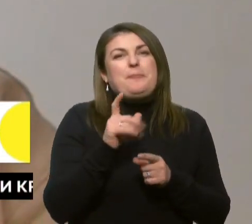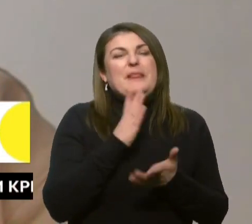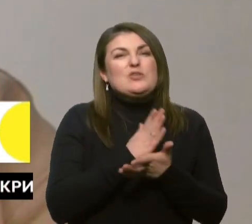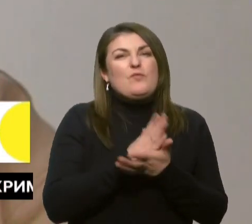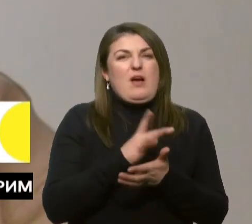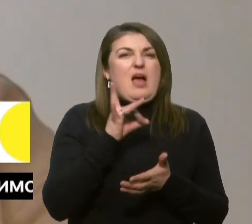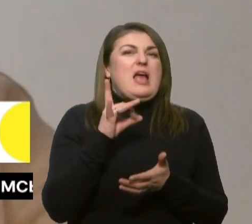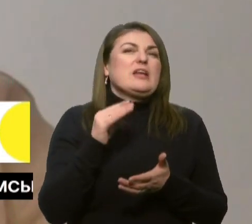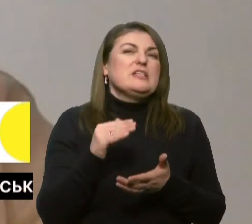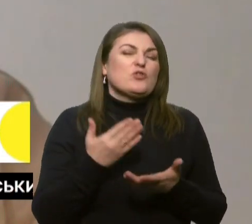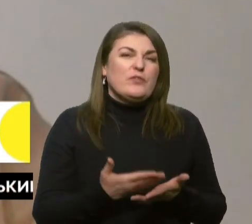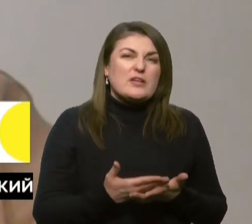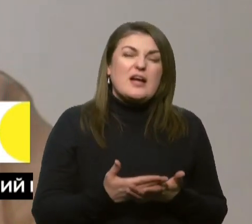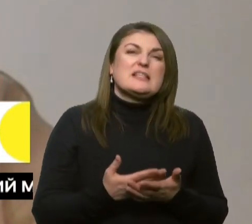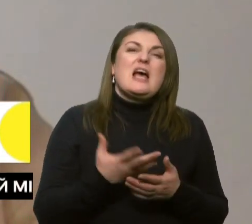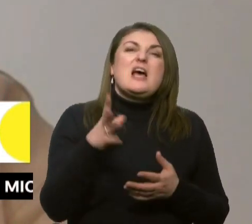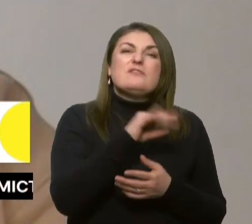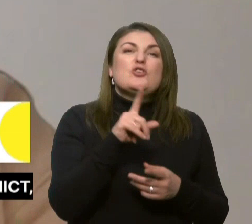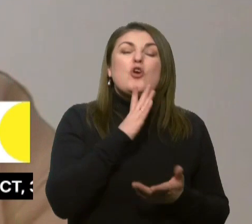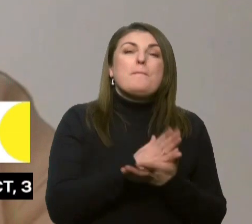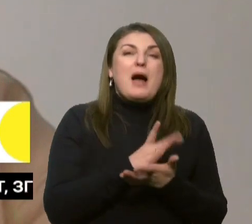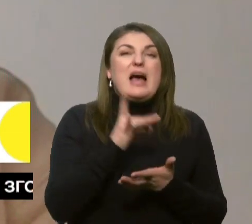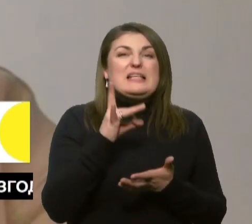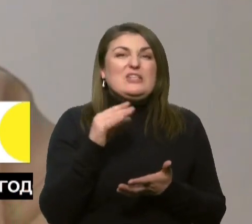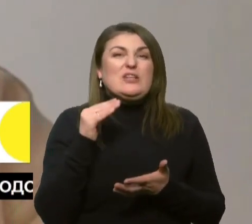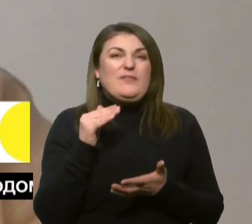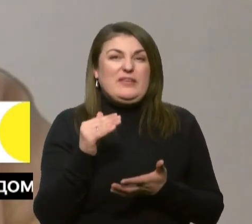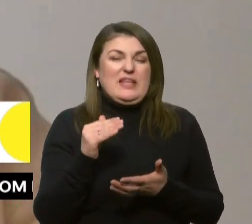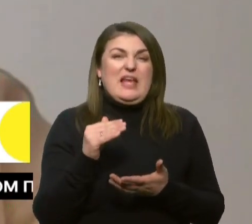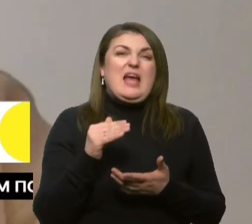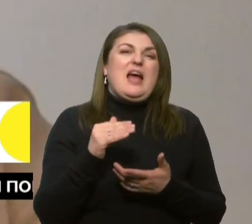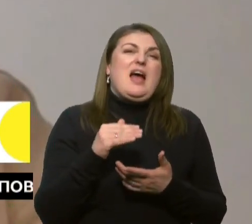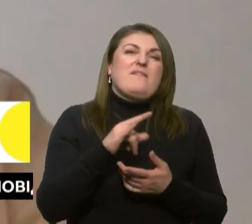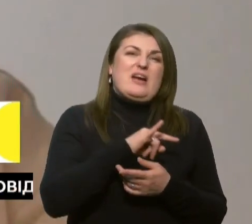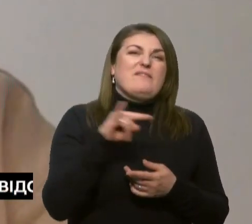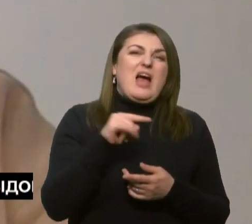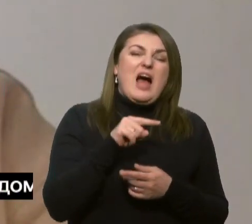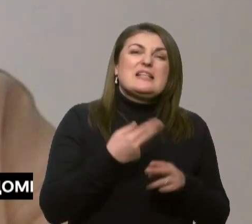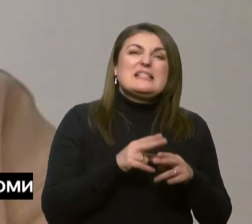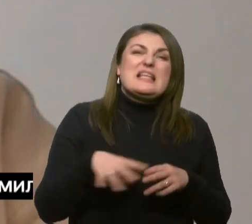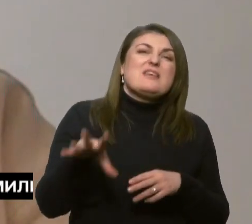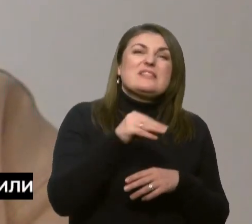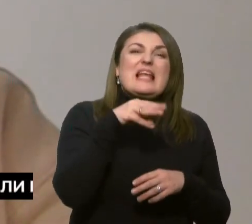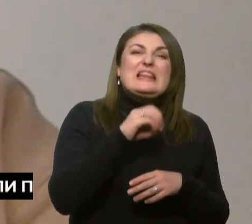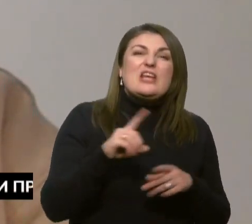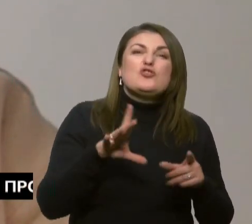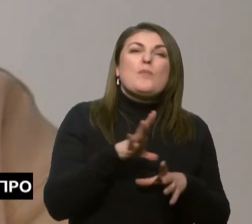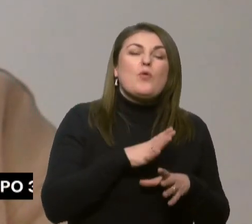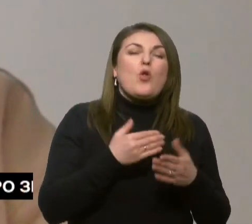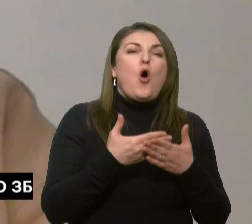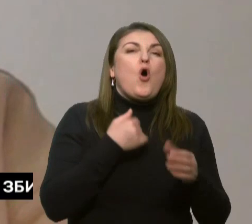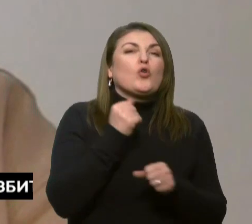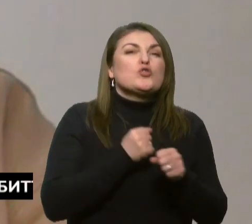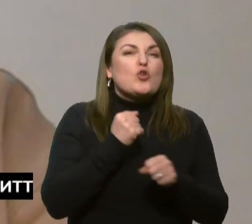існування Російської Федерації. Все те, що має Росія в тактичній авіації, це все те, що було